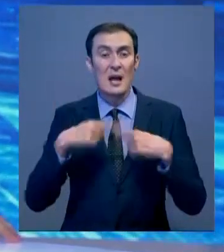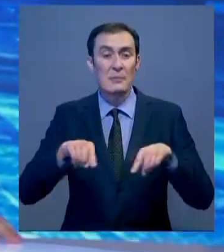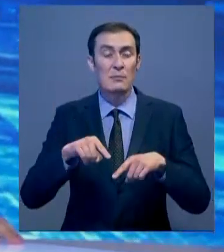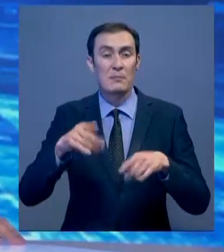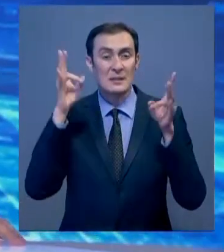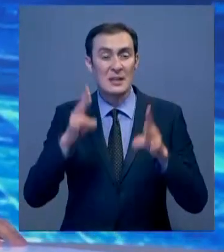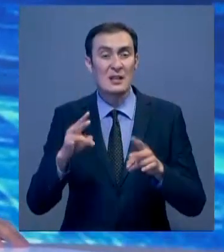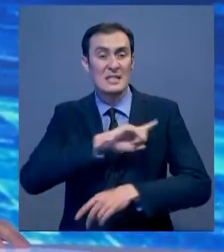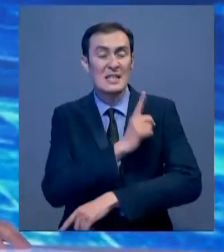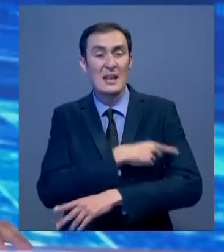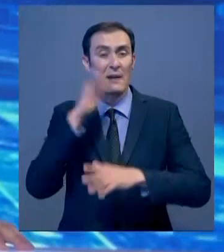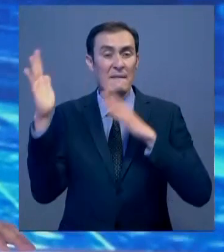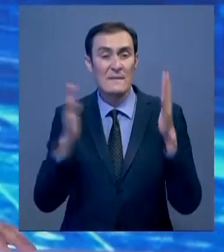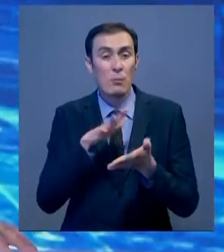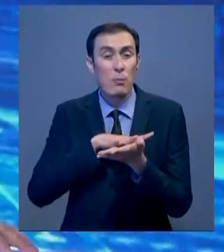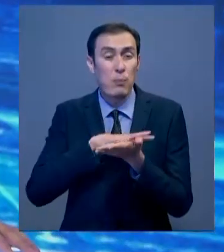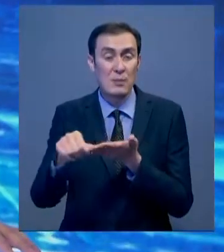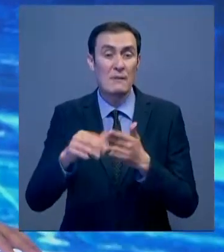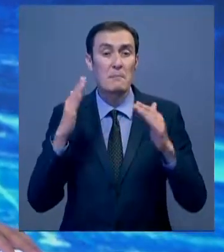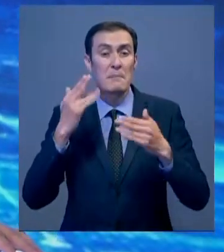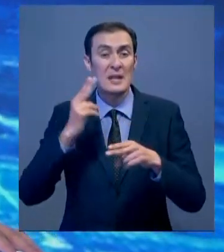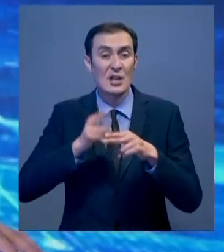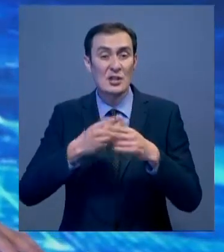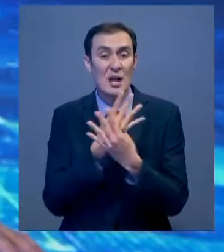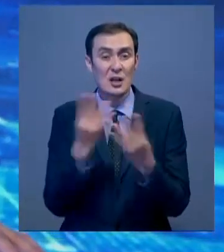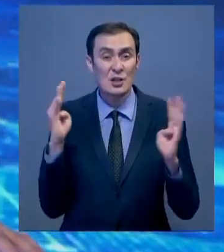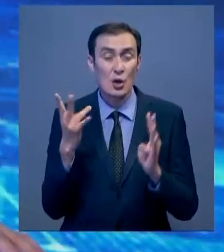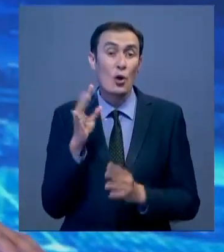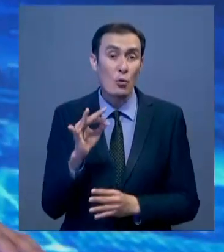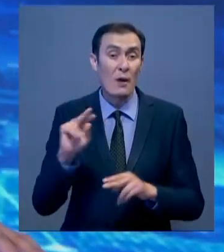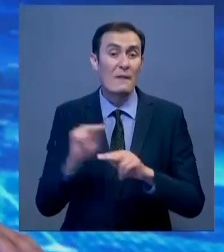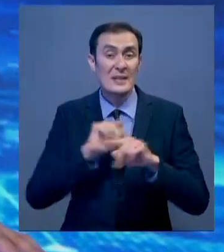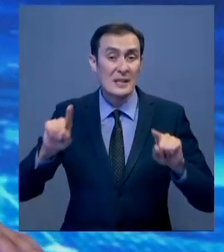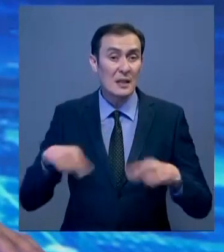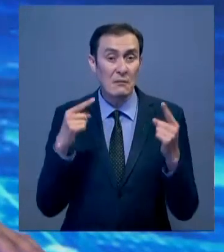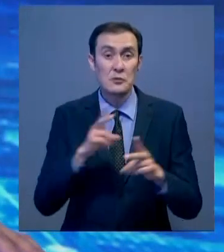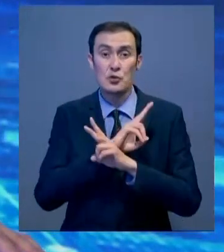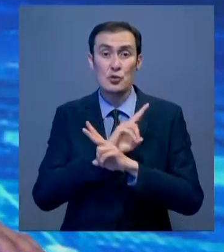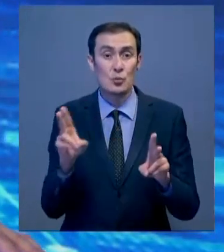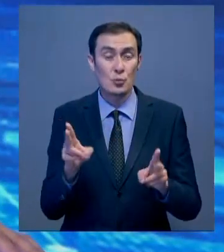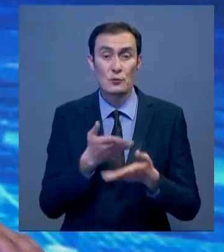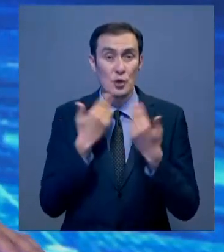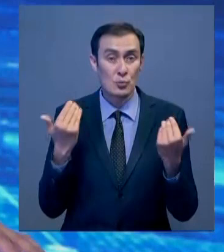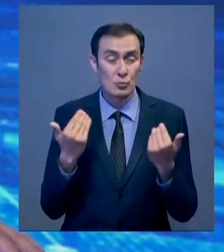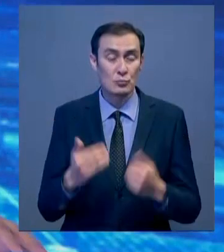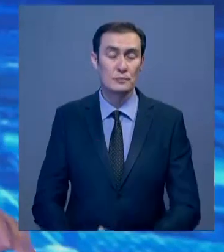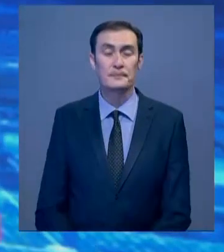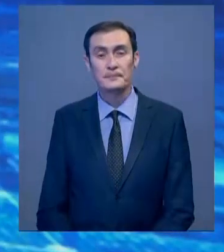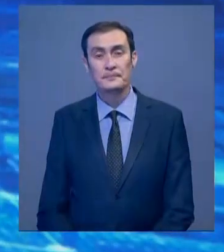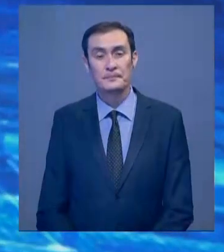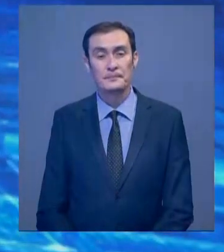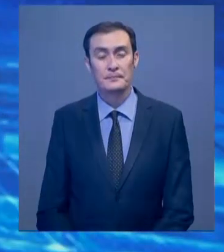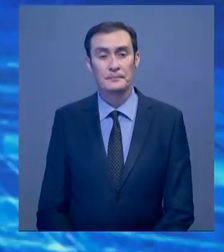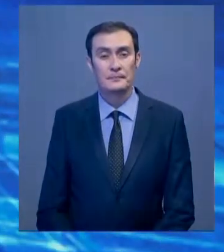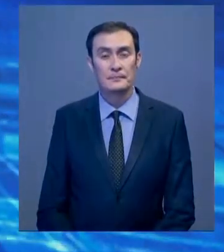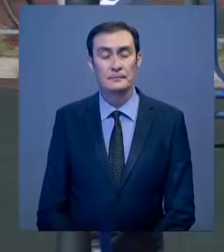от шквального ветра. Ураган полностью снес металлическое ограждение. Однако восстанавливать его никто не спешит. Подробности у наших корреспондентов